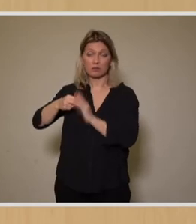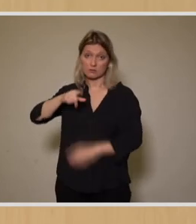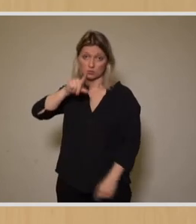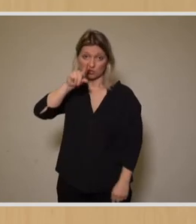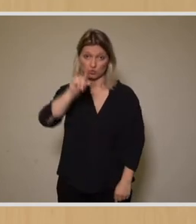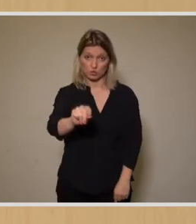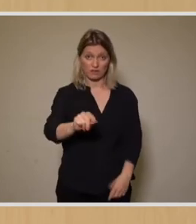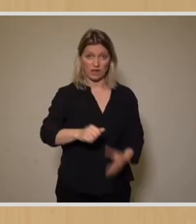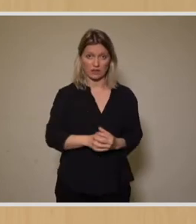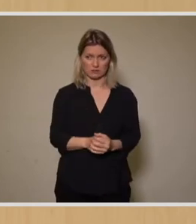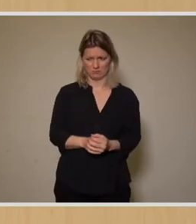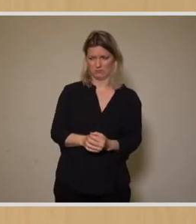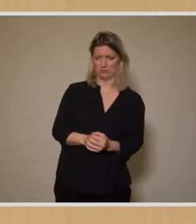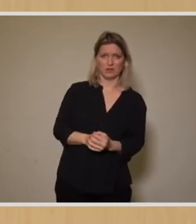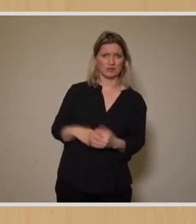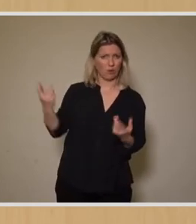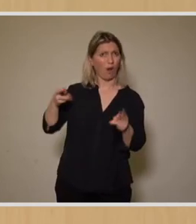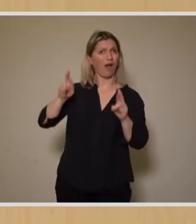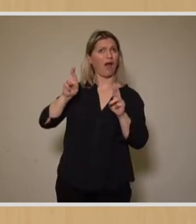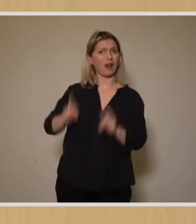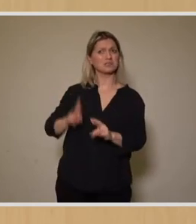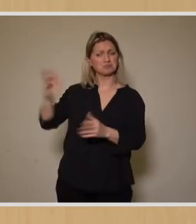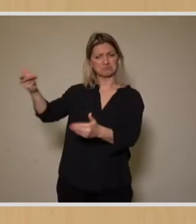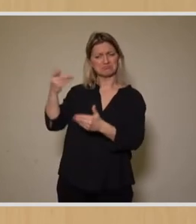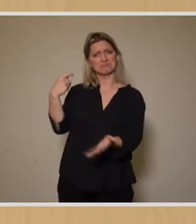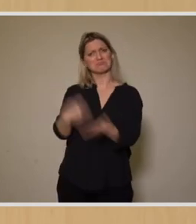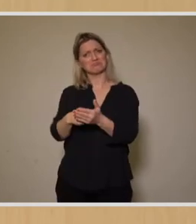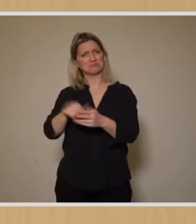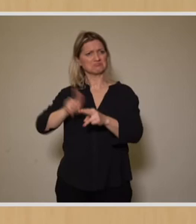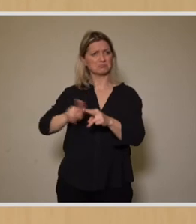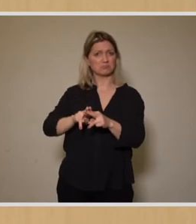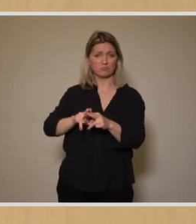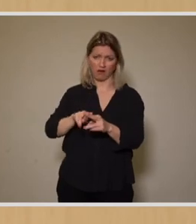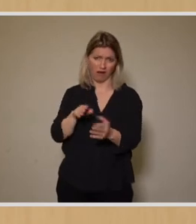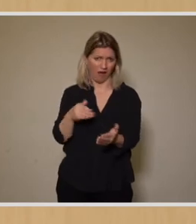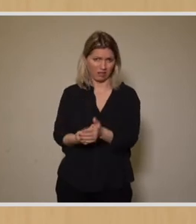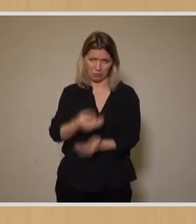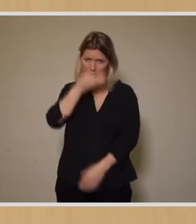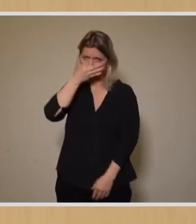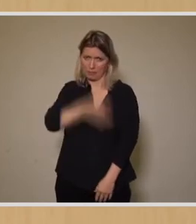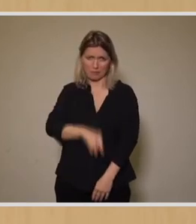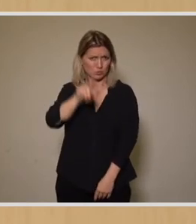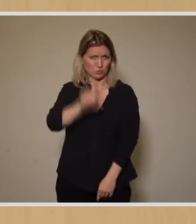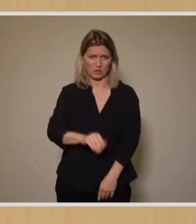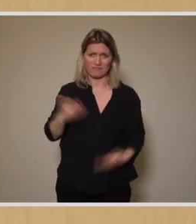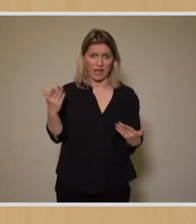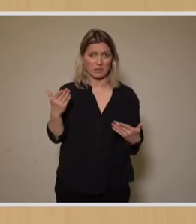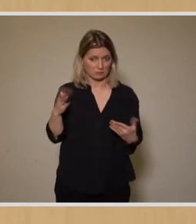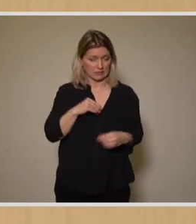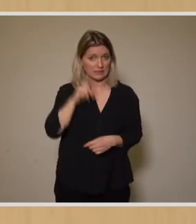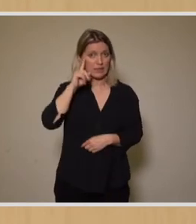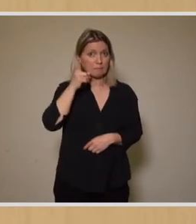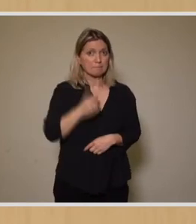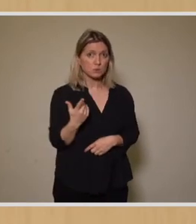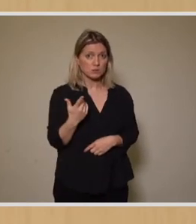dass es völlig unrealistisch ist, was uns da vorgelegt worden ist als Angebot. Und das müssen wir auch bedenken, denn es ist überhaupt